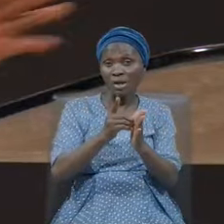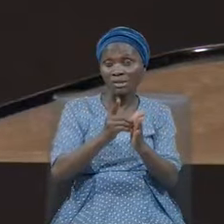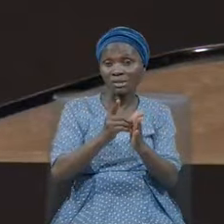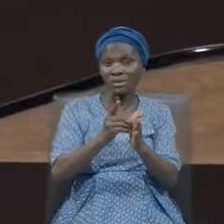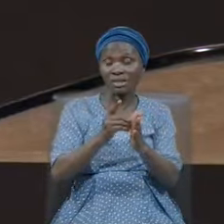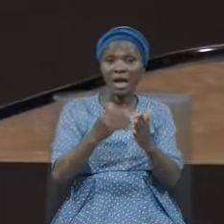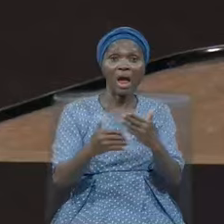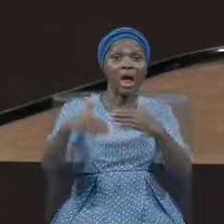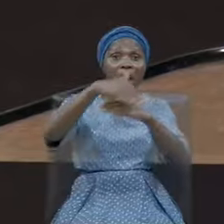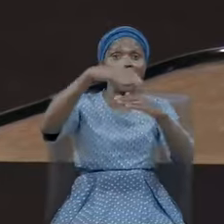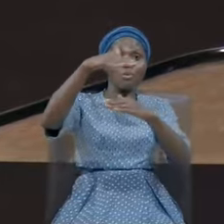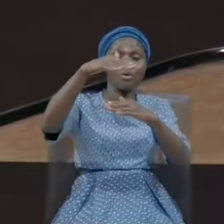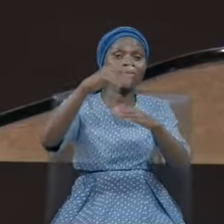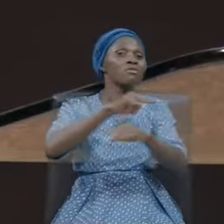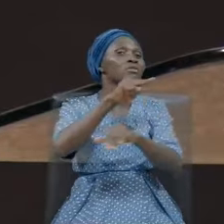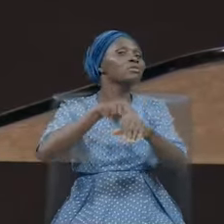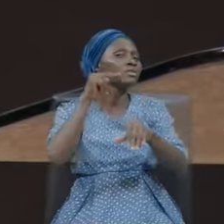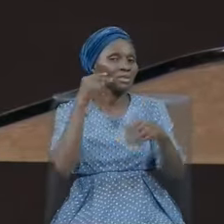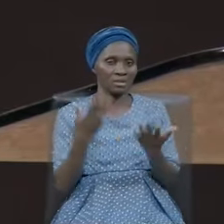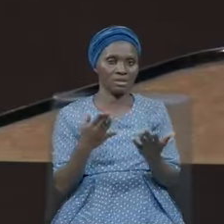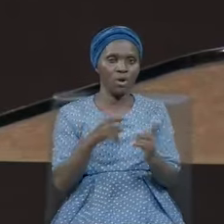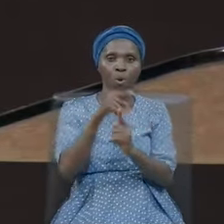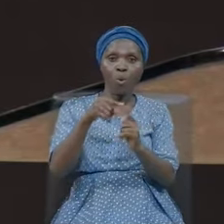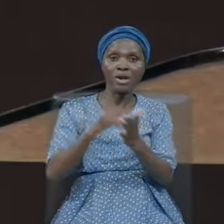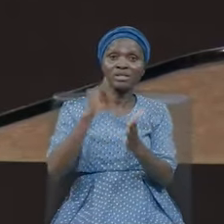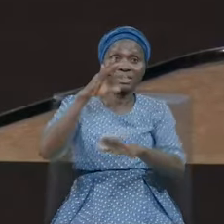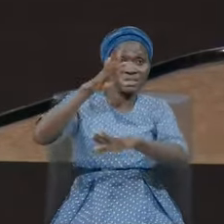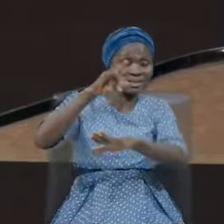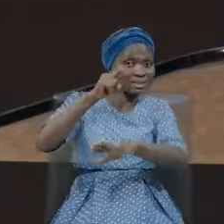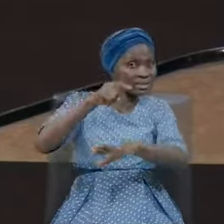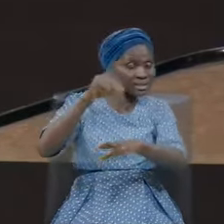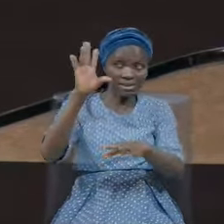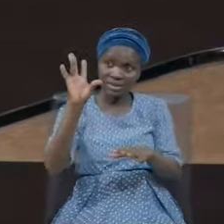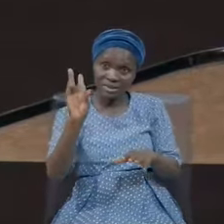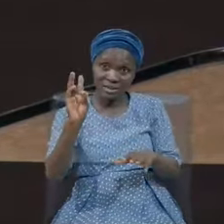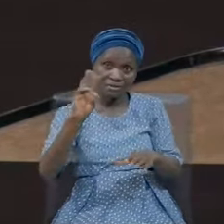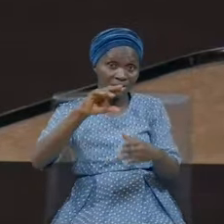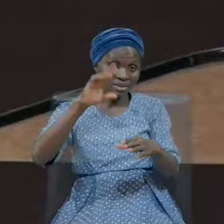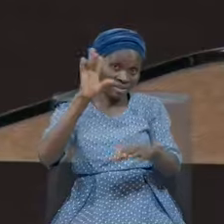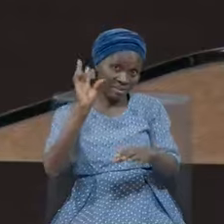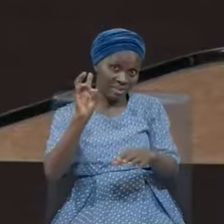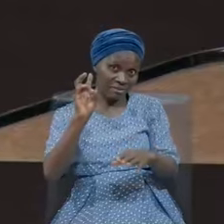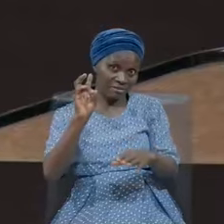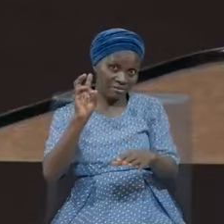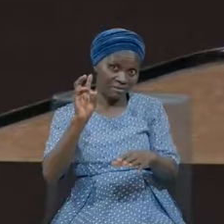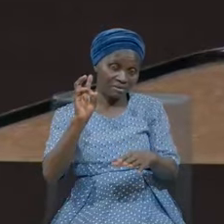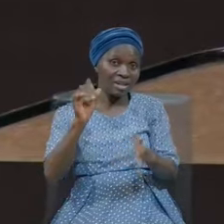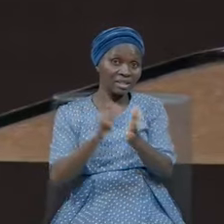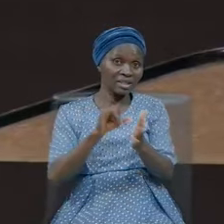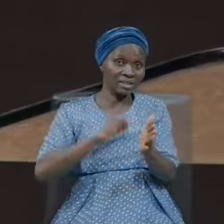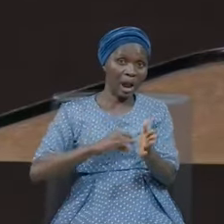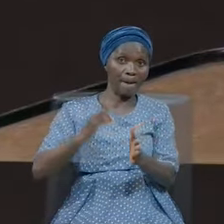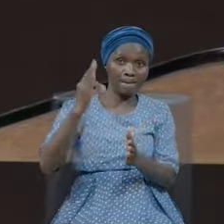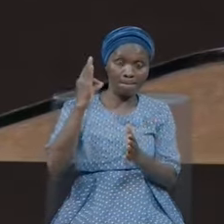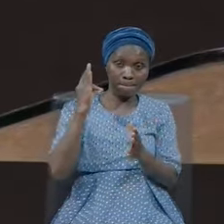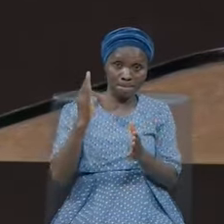on leur aurait 7 heures d'avance de nous ici. Alors, lorsque nous prêchons ça à 19 heures, ce sera